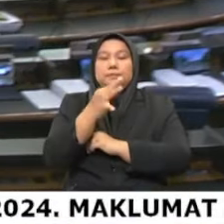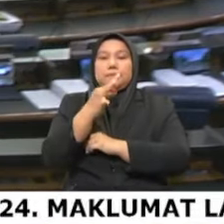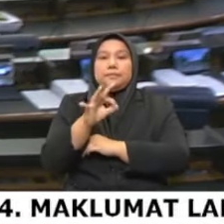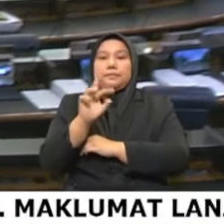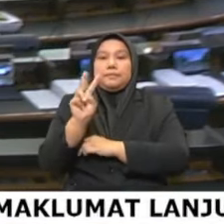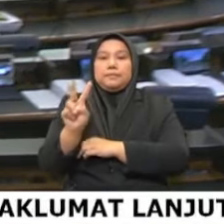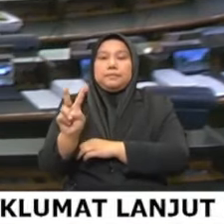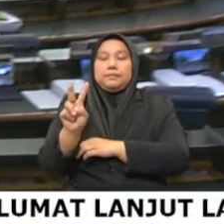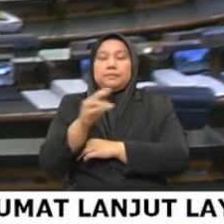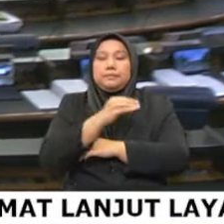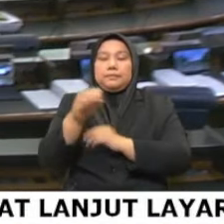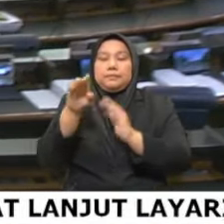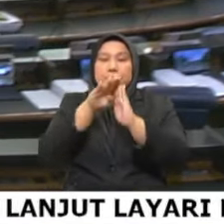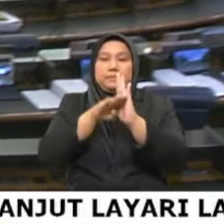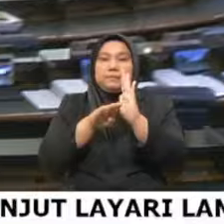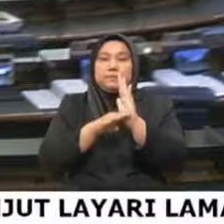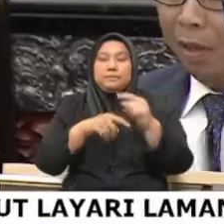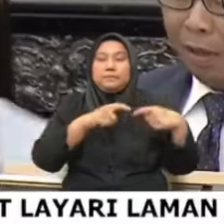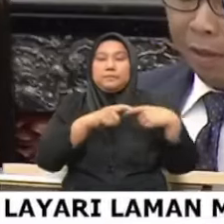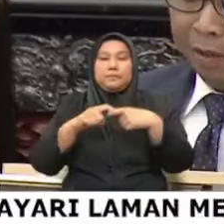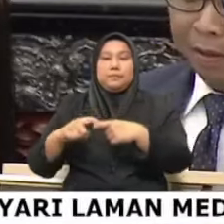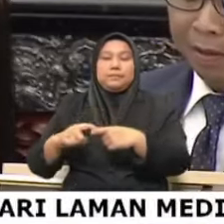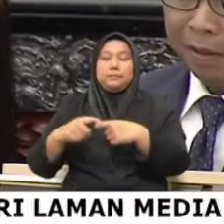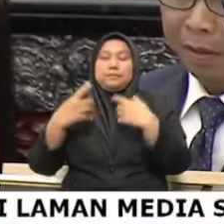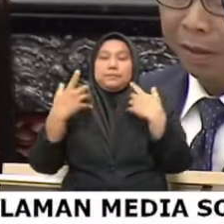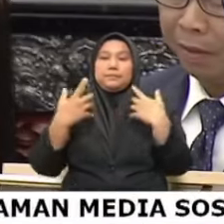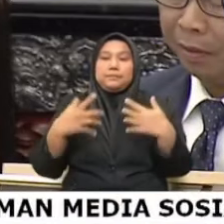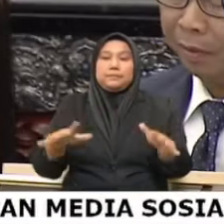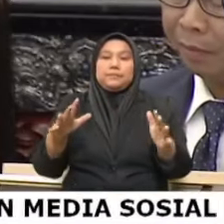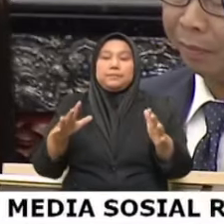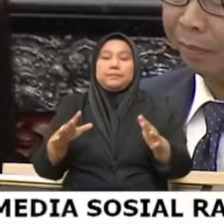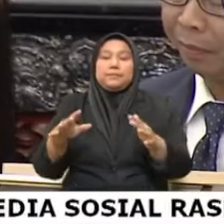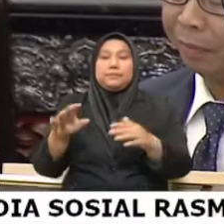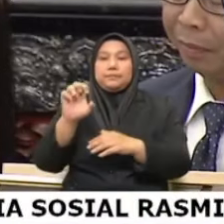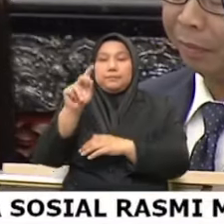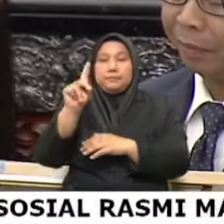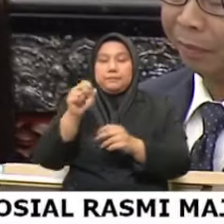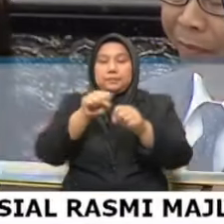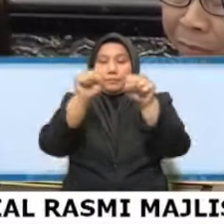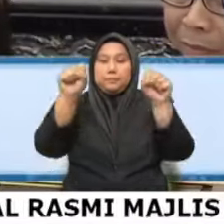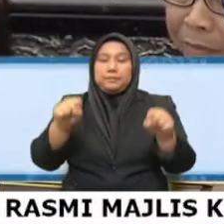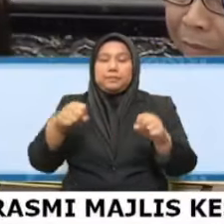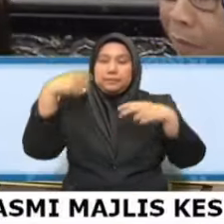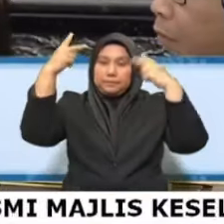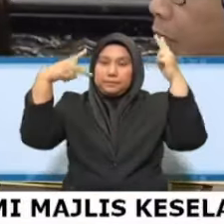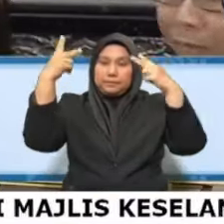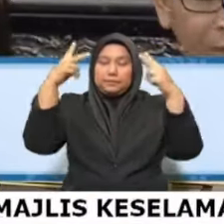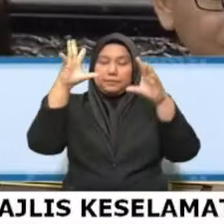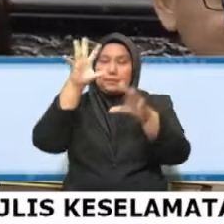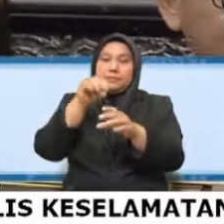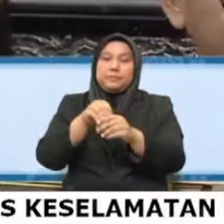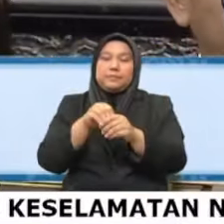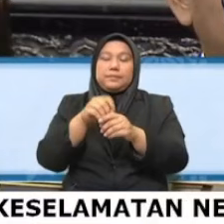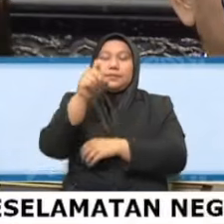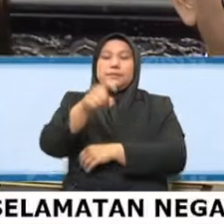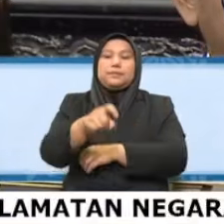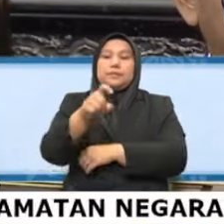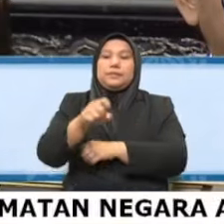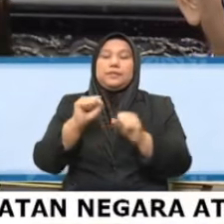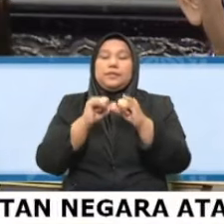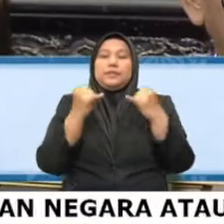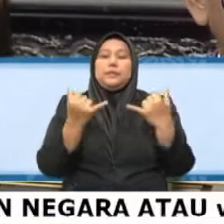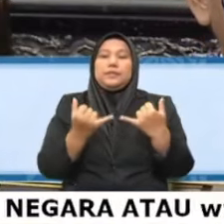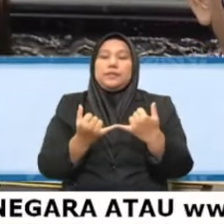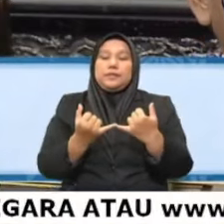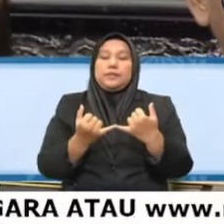dan peraturan-peraturan berkaitan telah mengambil kira ekosistem industri pelancongan tempatan yang merangkumi keperluan syarikat pengendali